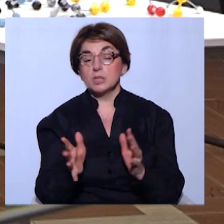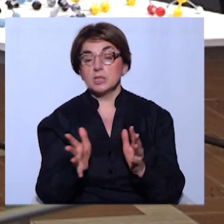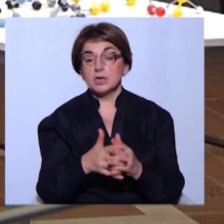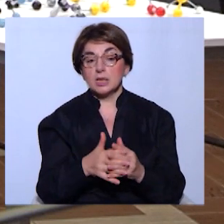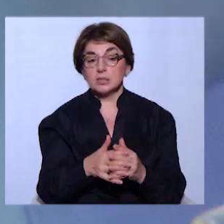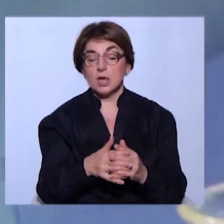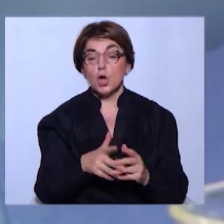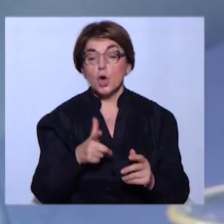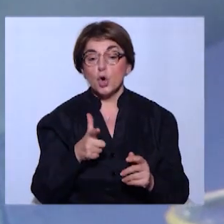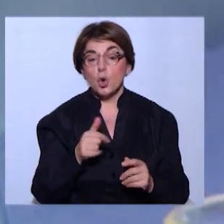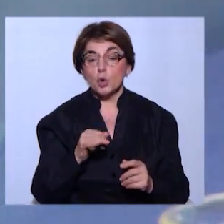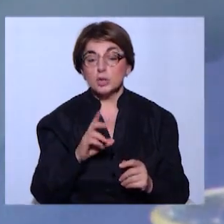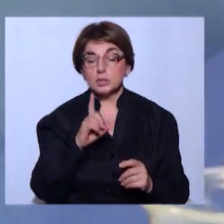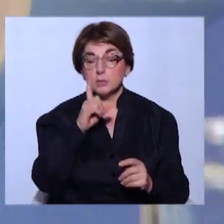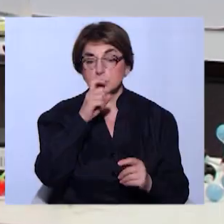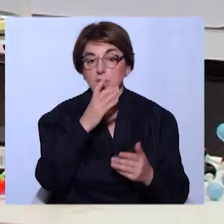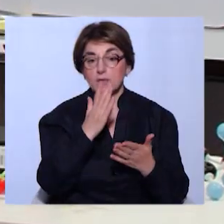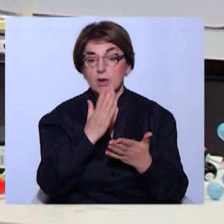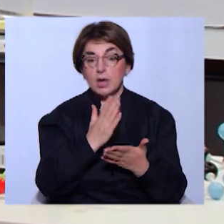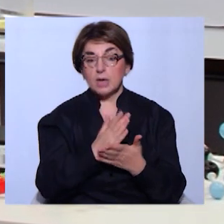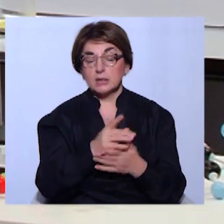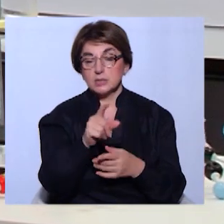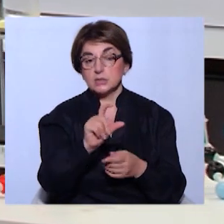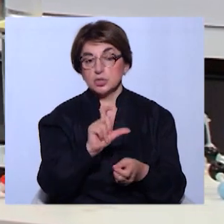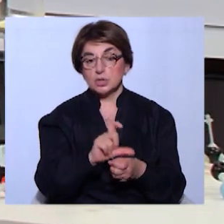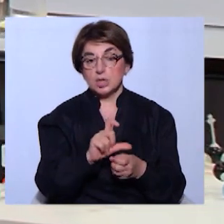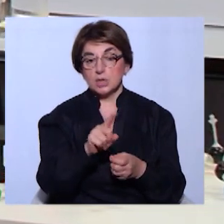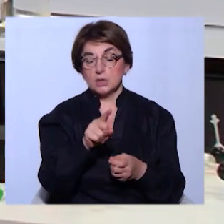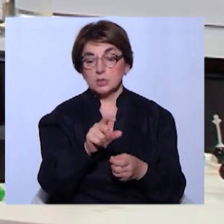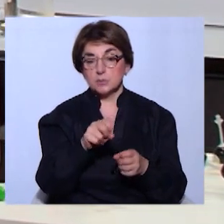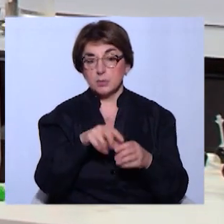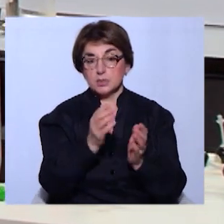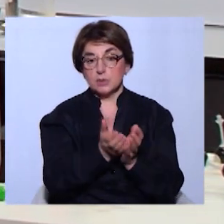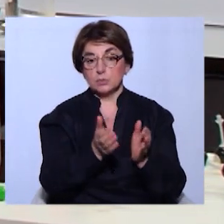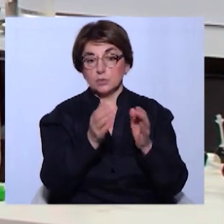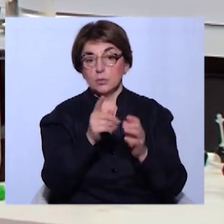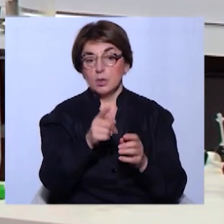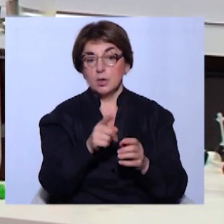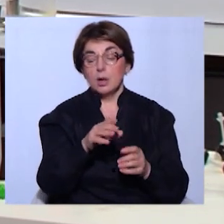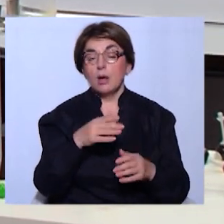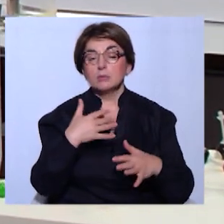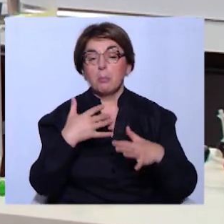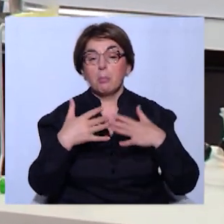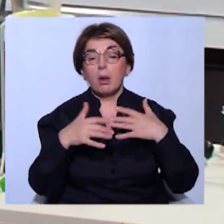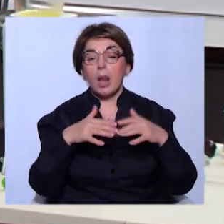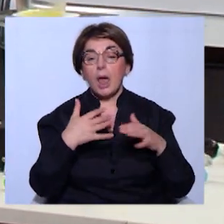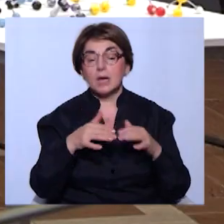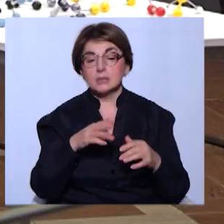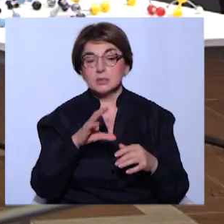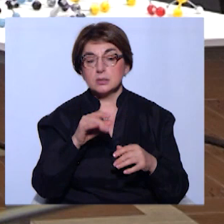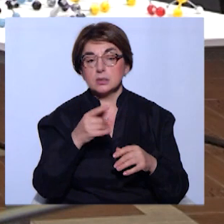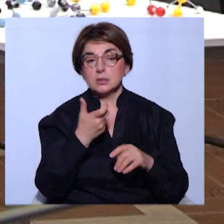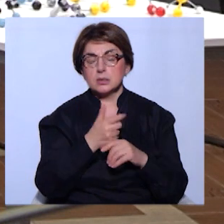კოლბაში და ეს არის ბლანტი სითხე და სხვათა შორის ძალიან ტოქსიკურია კონცენტრებული გოგირდმჟავა და ყოველთვის ფრთხილად უნდა მოიქცეთ მასთან